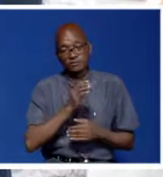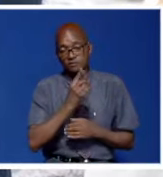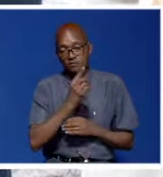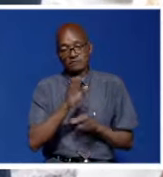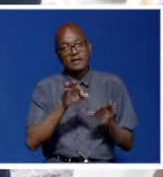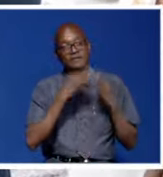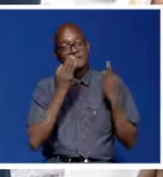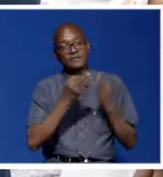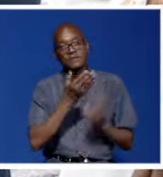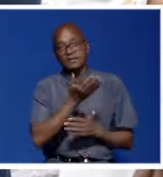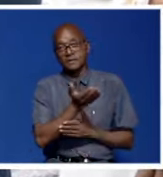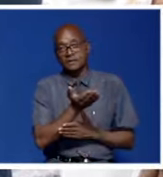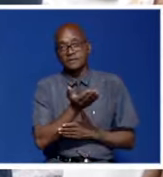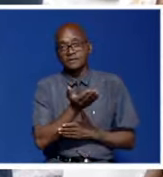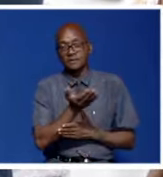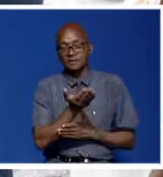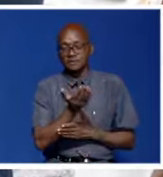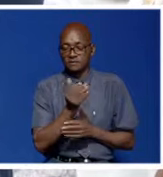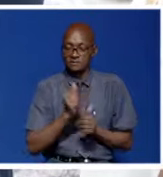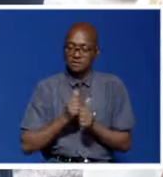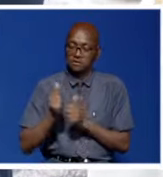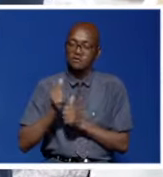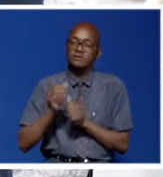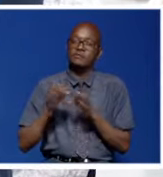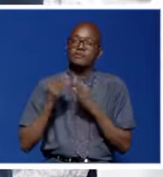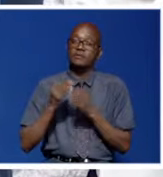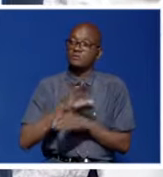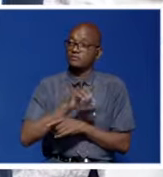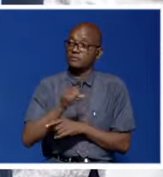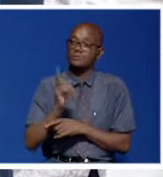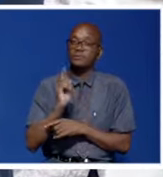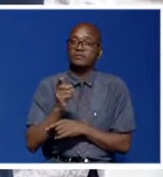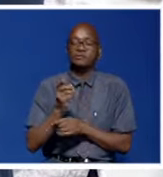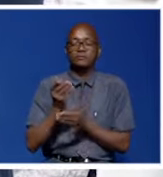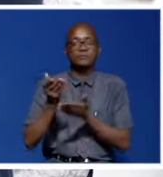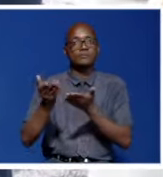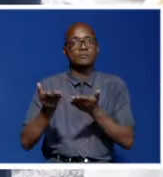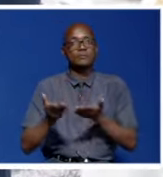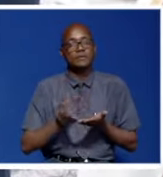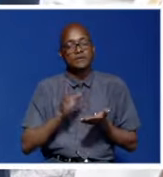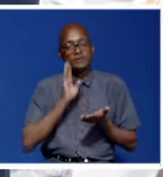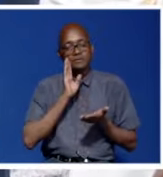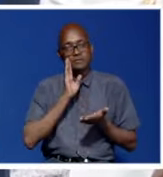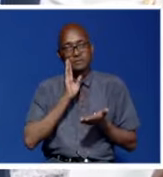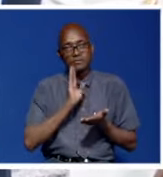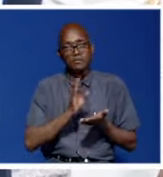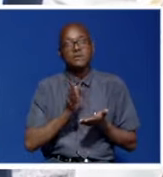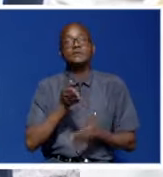kwa niaba ya wanafamilia mlioko hapa, mpokee pole hizi za serikali